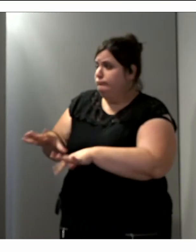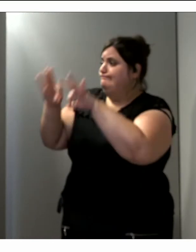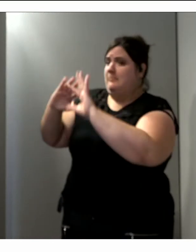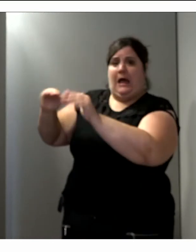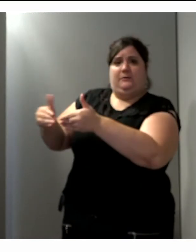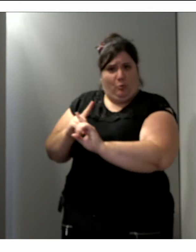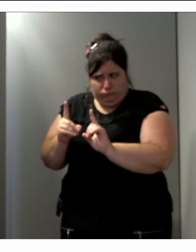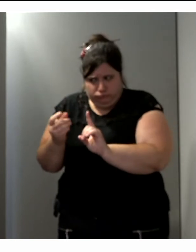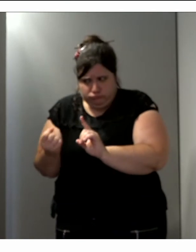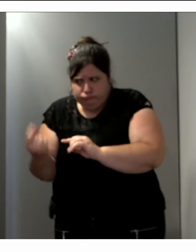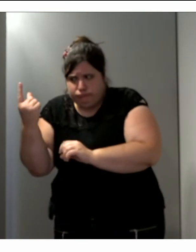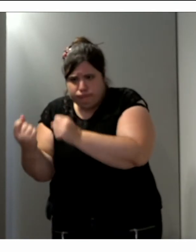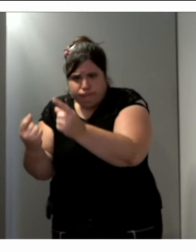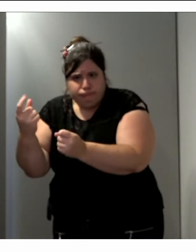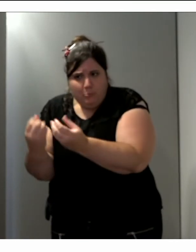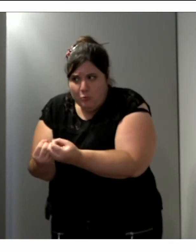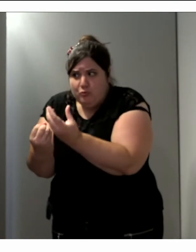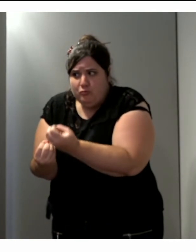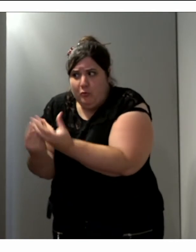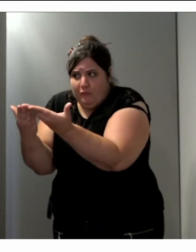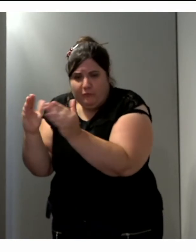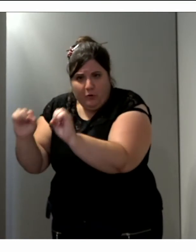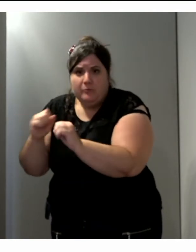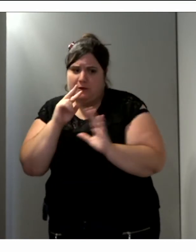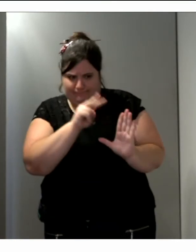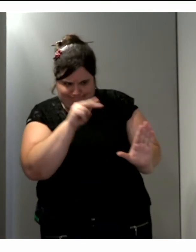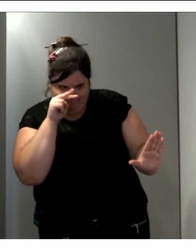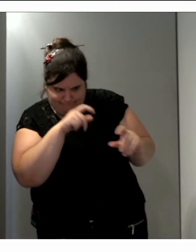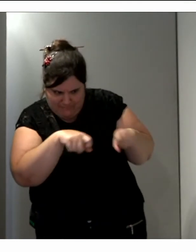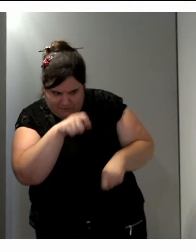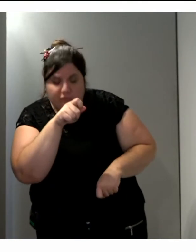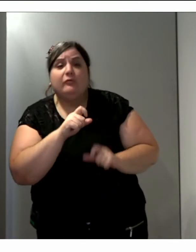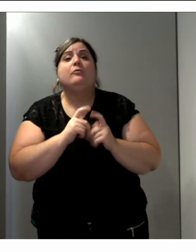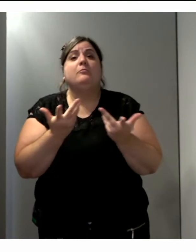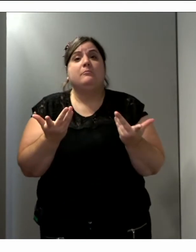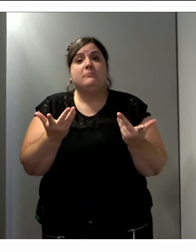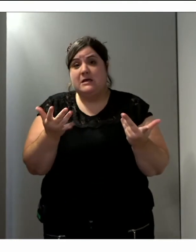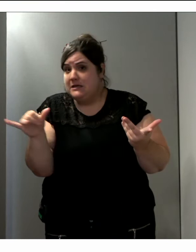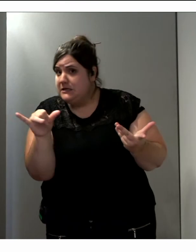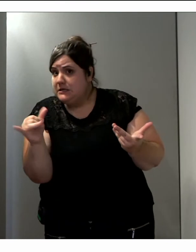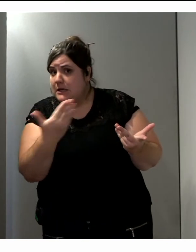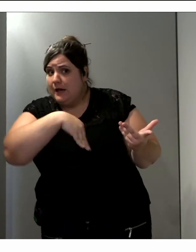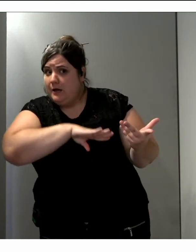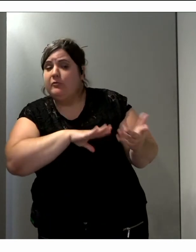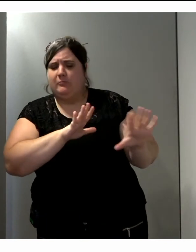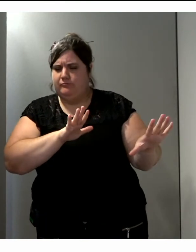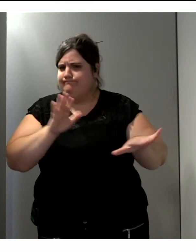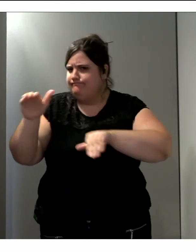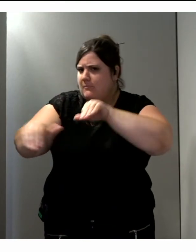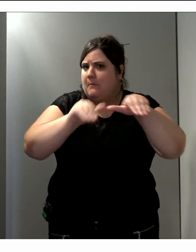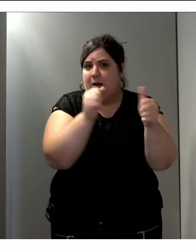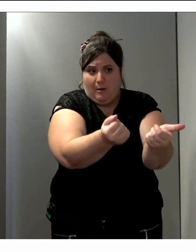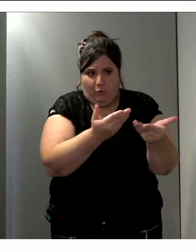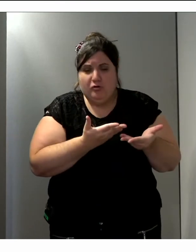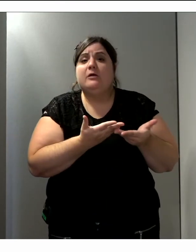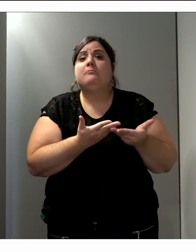et décider des conditions de son essaimage. Alors, pour lancer le pilote, on a fait un appel à projet auprès des établissements pénitentiaires. On